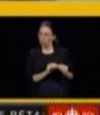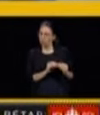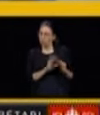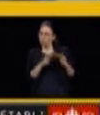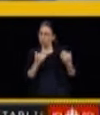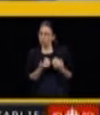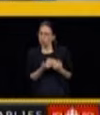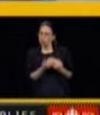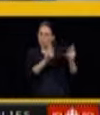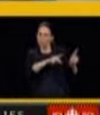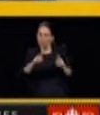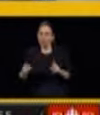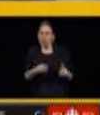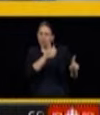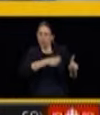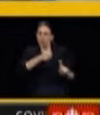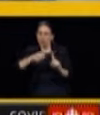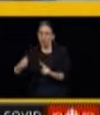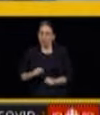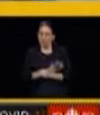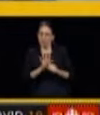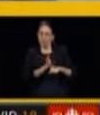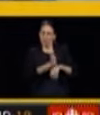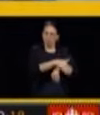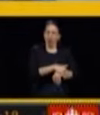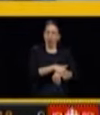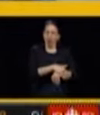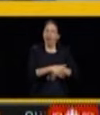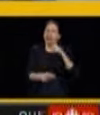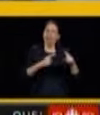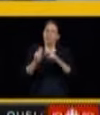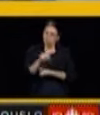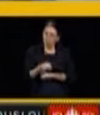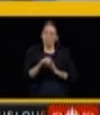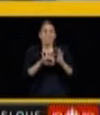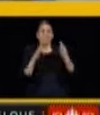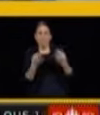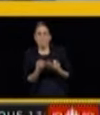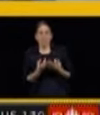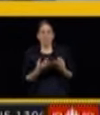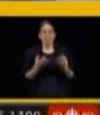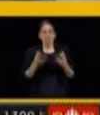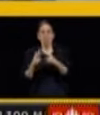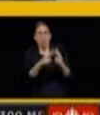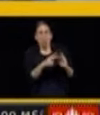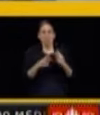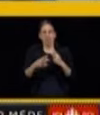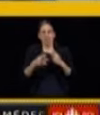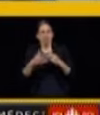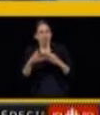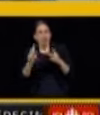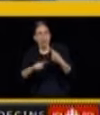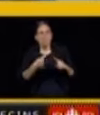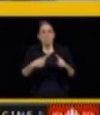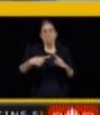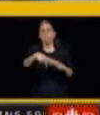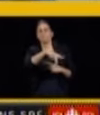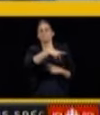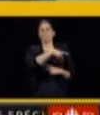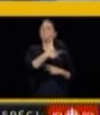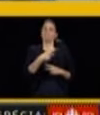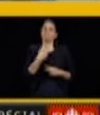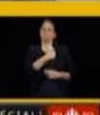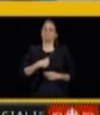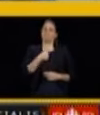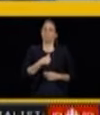un drame pour toutes les familles et puis toutes leurs proches. Je tiens à vous le dire. Par ailleurs, pour des raisons de confidentialité et